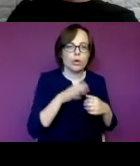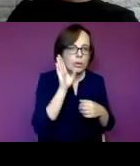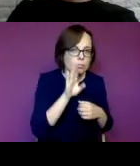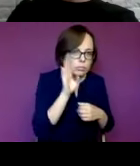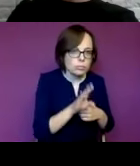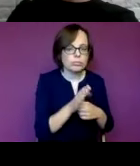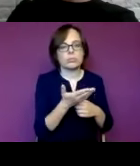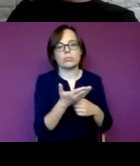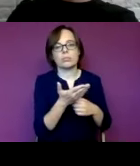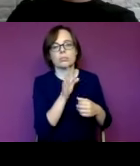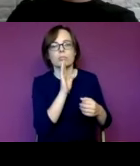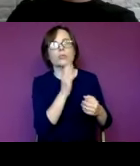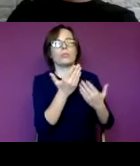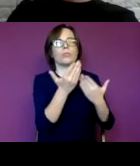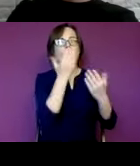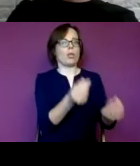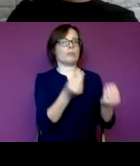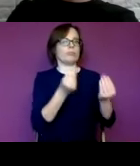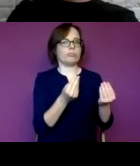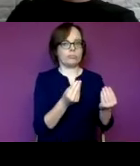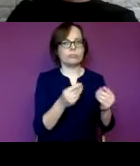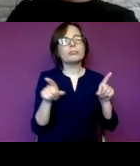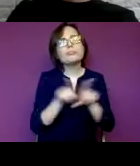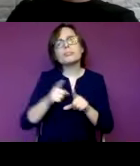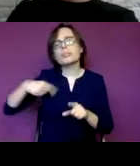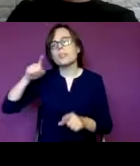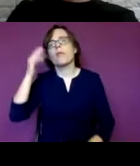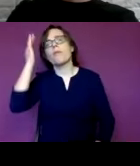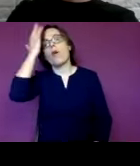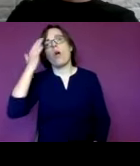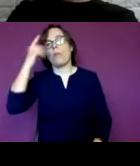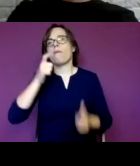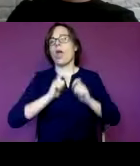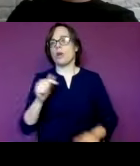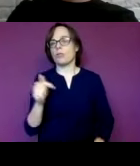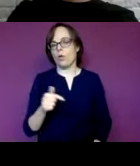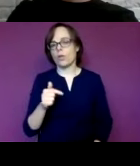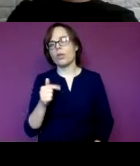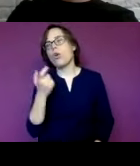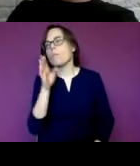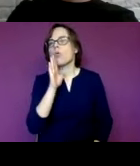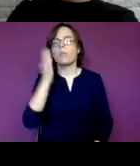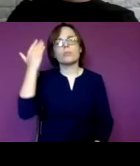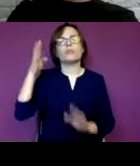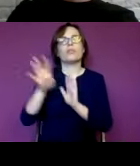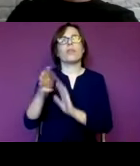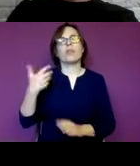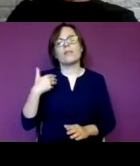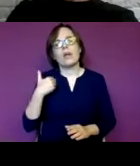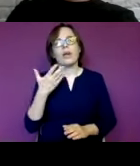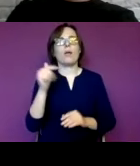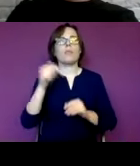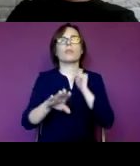pewnej idylii, prawda, czyli takiego naszego wyobrażenia, prawda, i tej wsi trochę takiej XIX-wiecznej, prawda, z drewnianymi